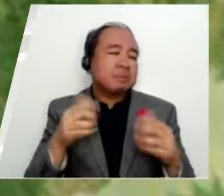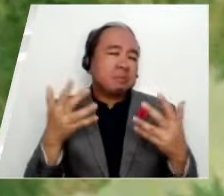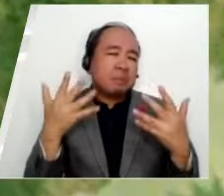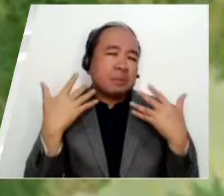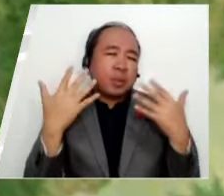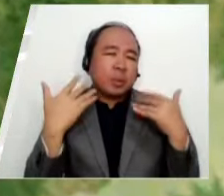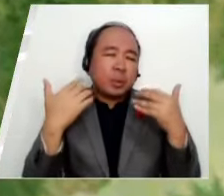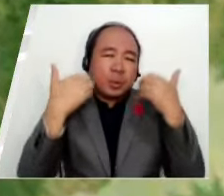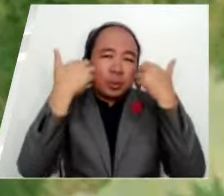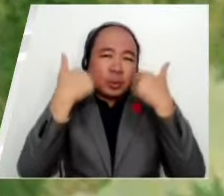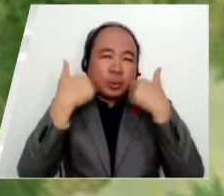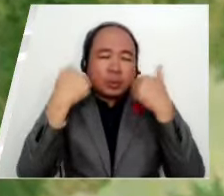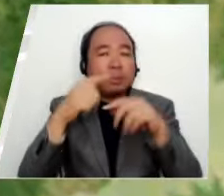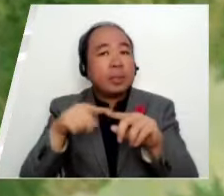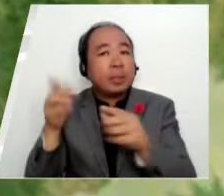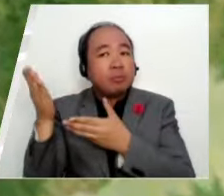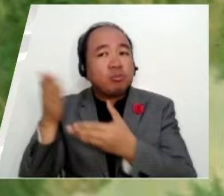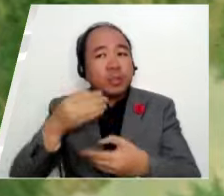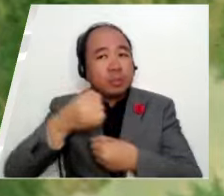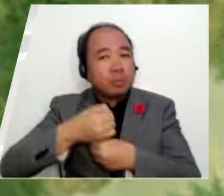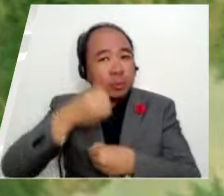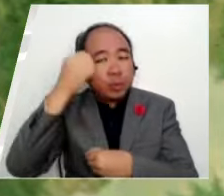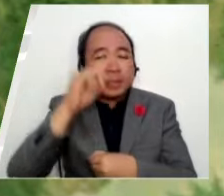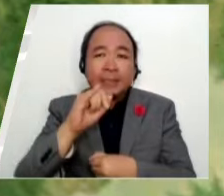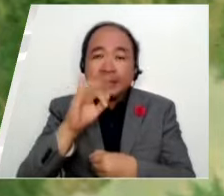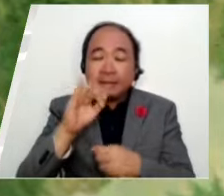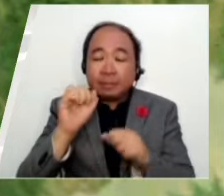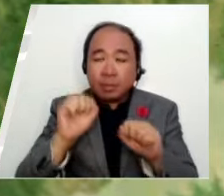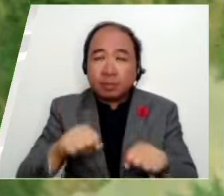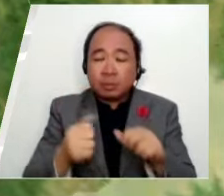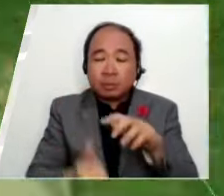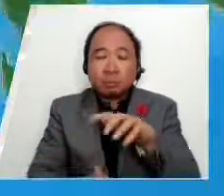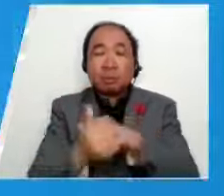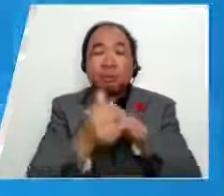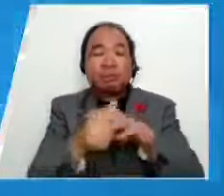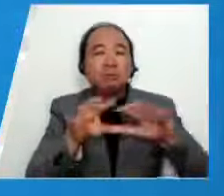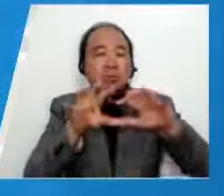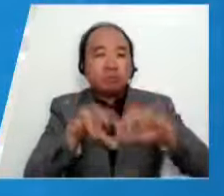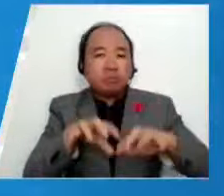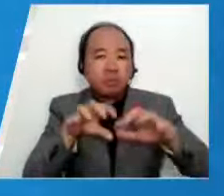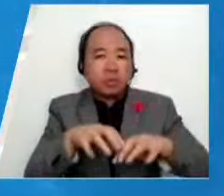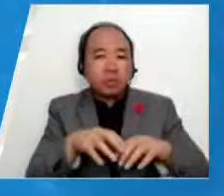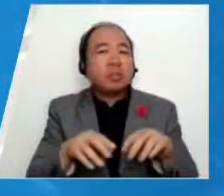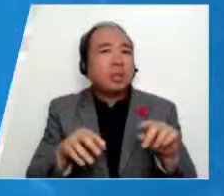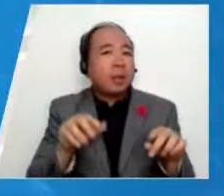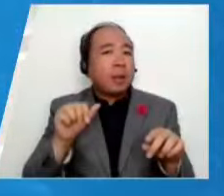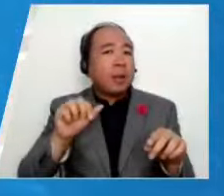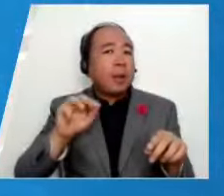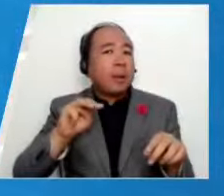payong panghanda sakaling may bigla ang pag-ulan. Dahil naman sa amihan, nananatiling maalon at